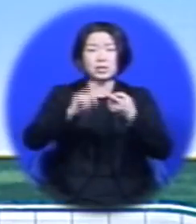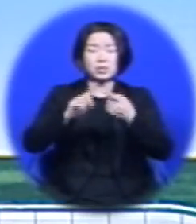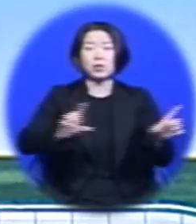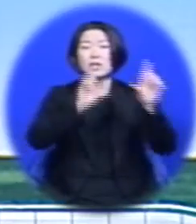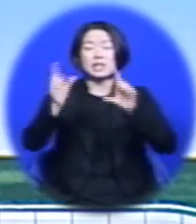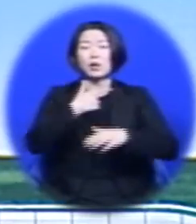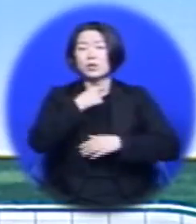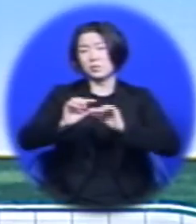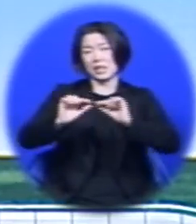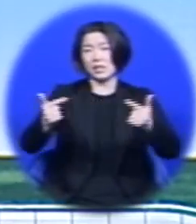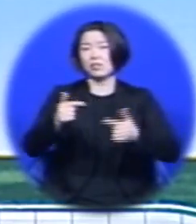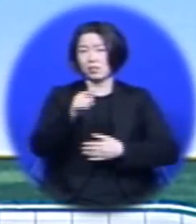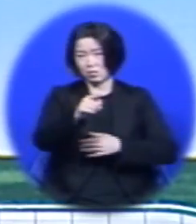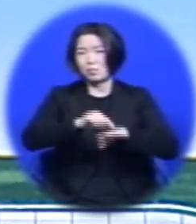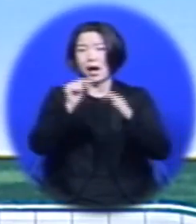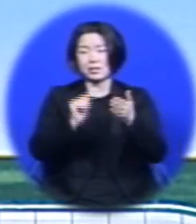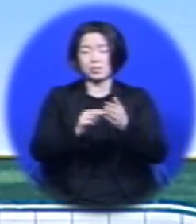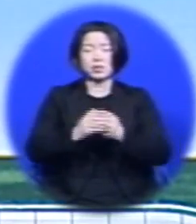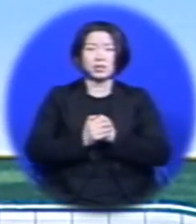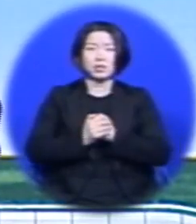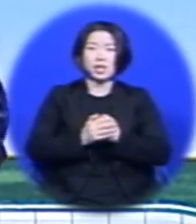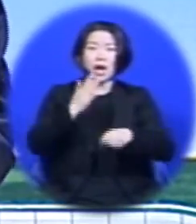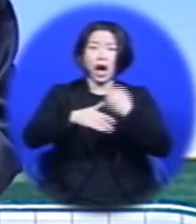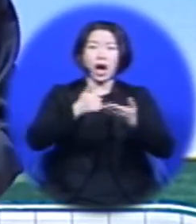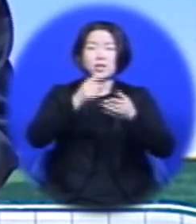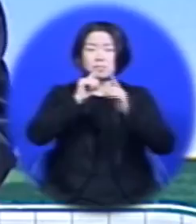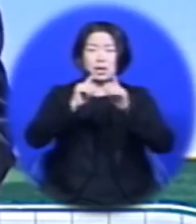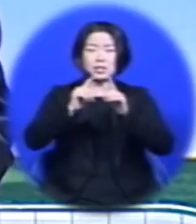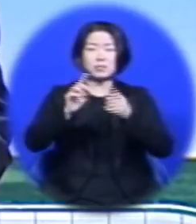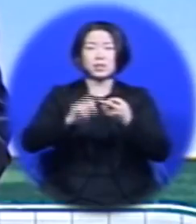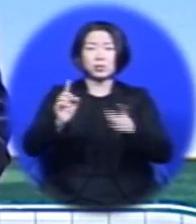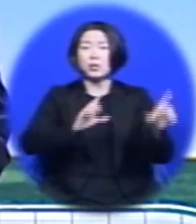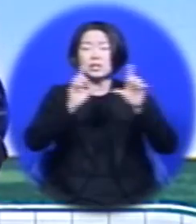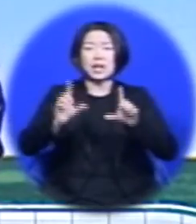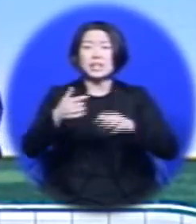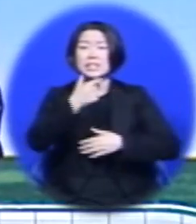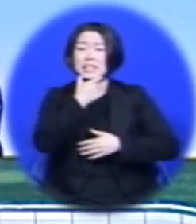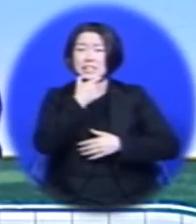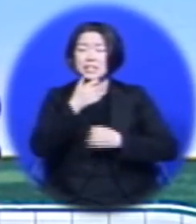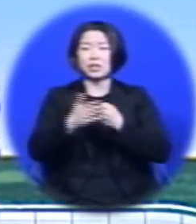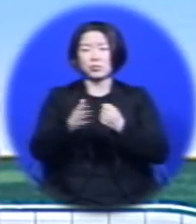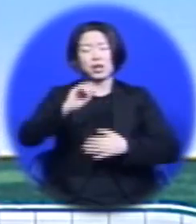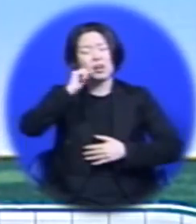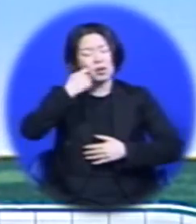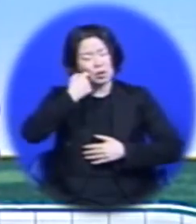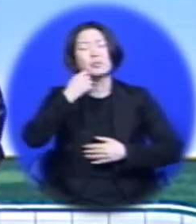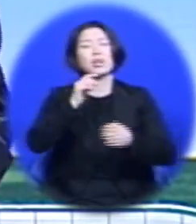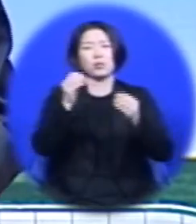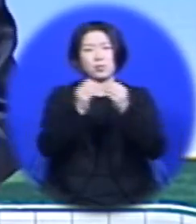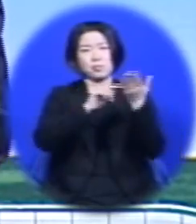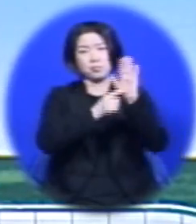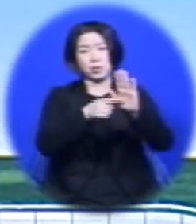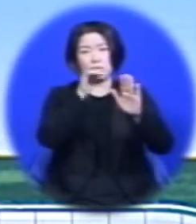싶지 않은 거예요 마음이 하나님의 말씀대로 살기 싫으니까 어렵다 고 표현하는 겁니다